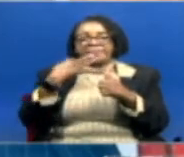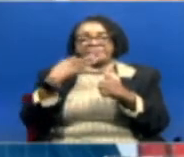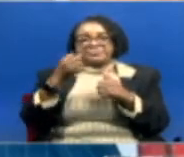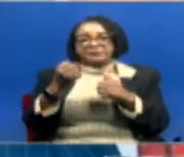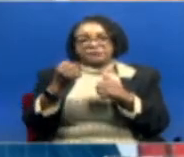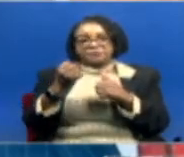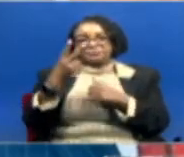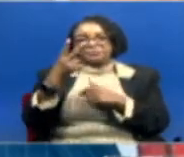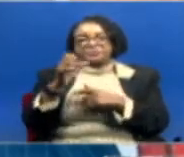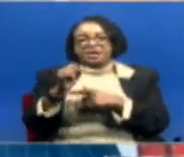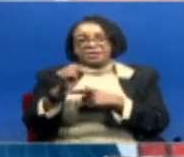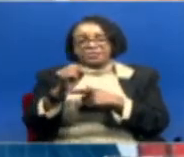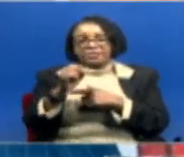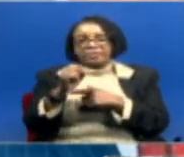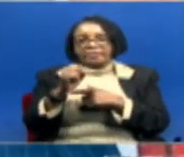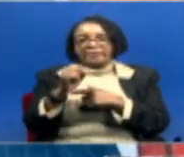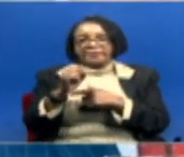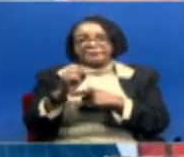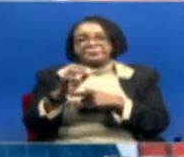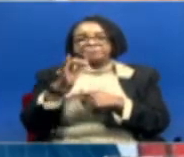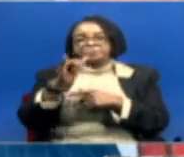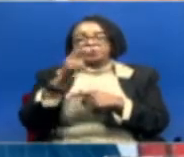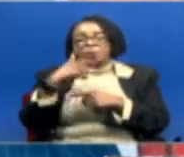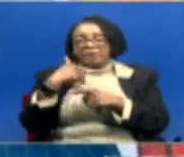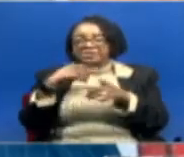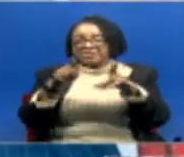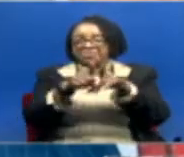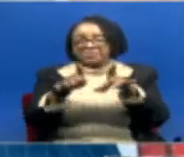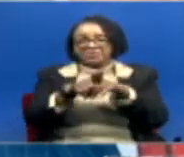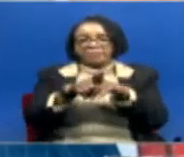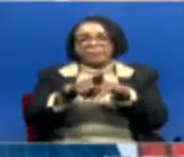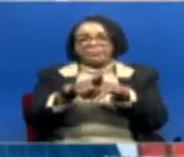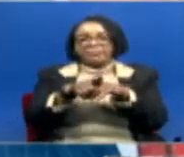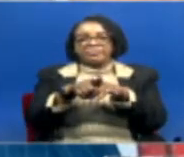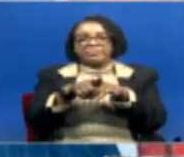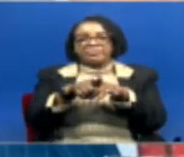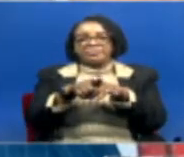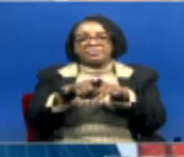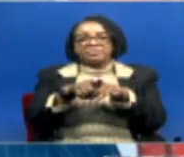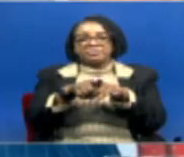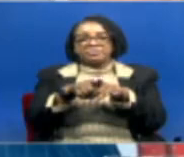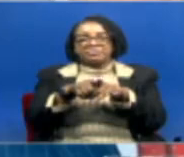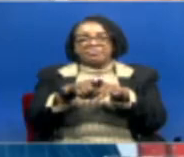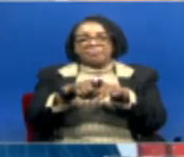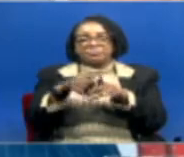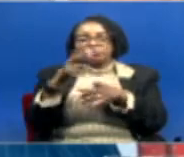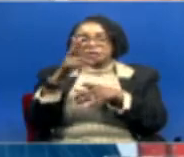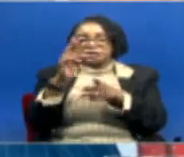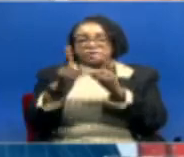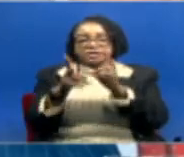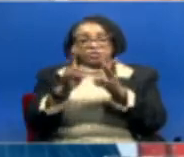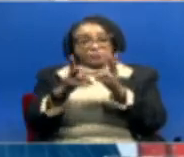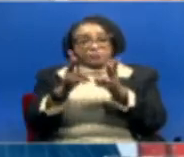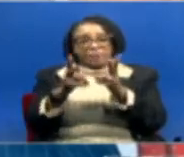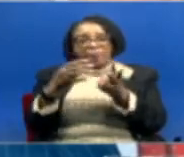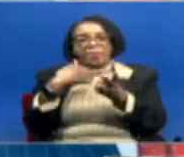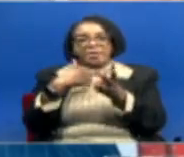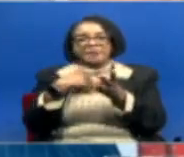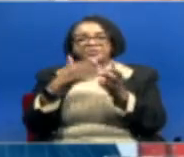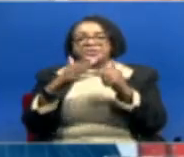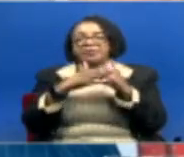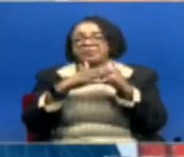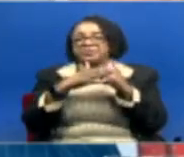8525 na wale amba wal alama hiyo tu zaidi ya 400 mwaka 2022 tuna ni